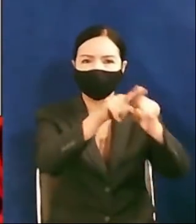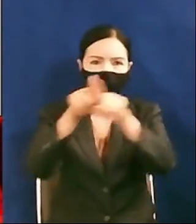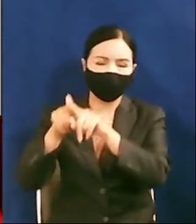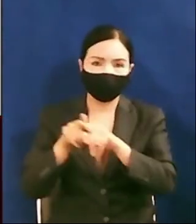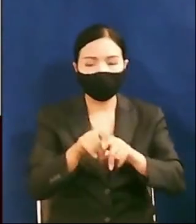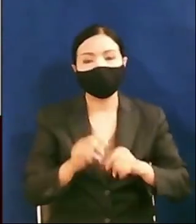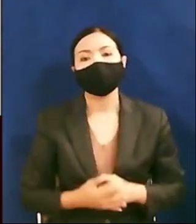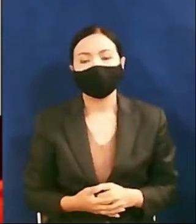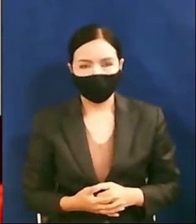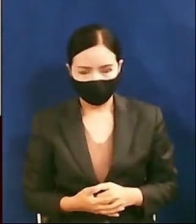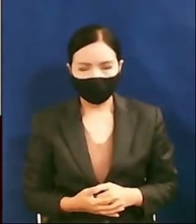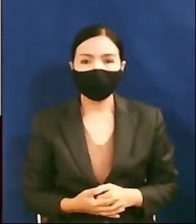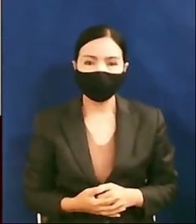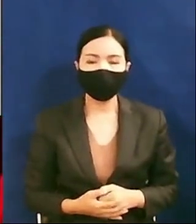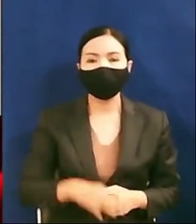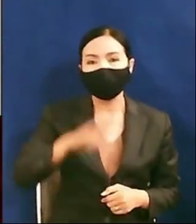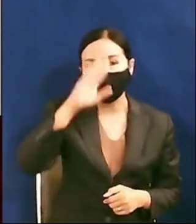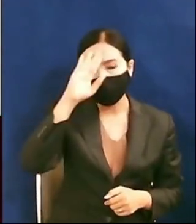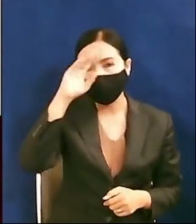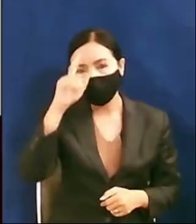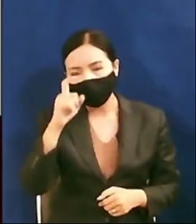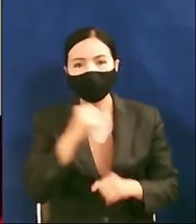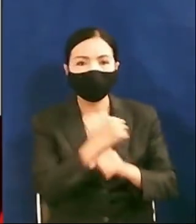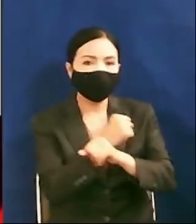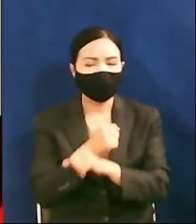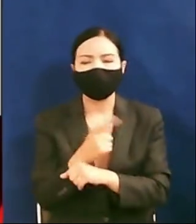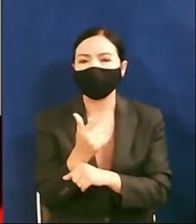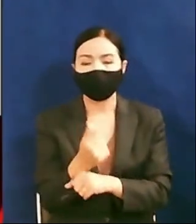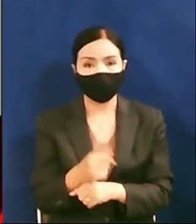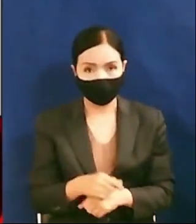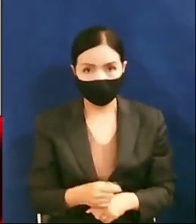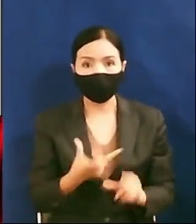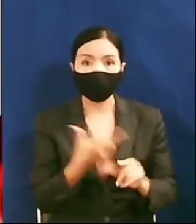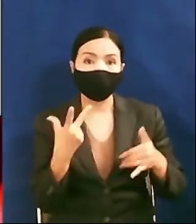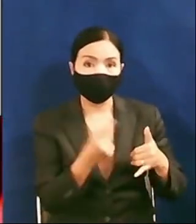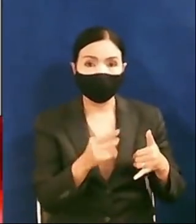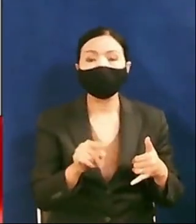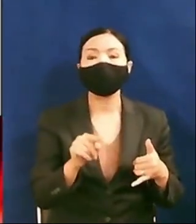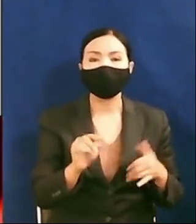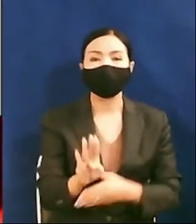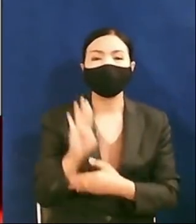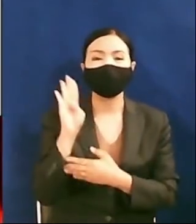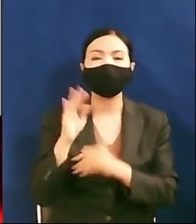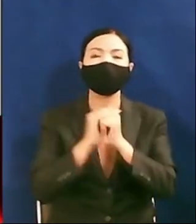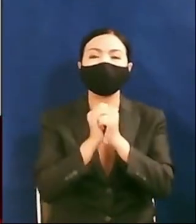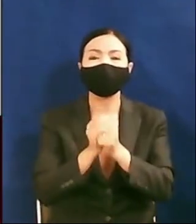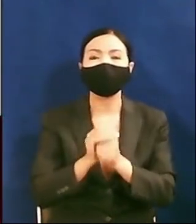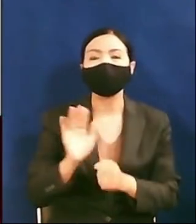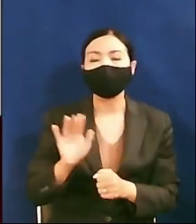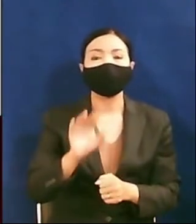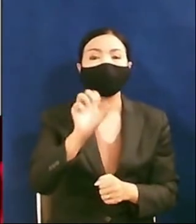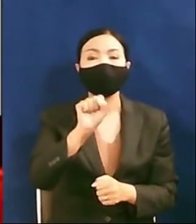จะมีประสิทธิผลสูงใกล้เคียงกับ 100% งั้นวัคซีนซิโนแวคซึ่งเราใช้ในประเทศไทยโดยการฉีด2เข็มในขณะ